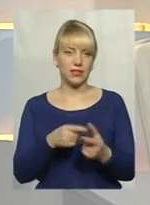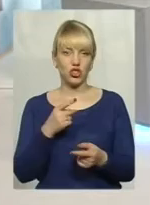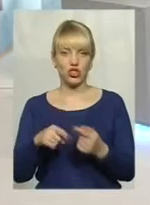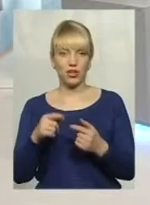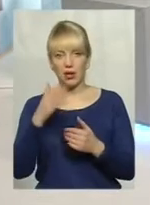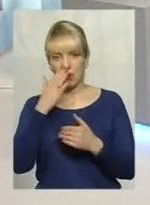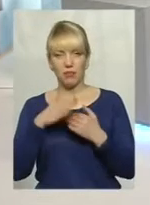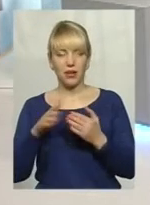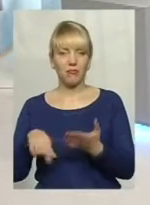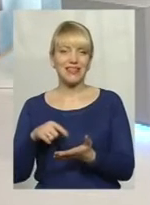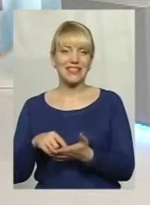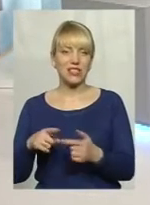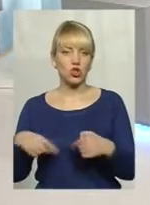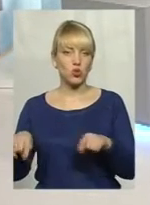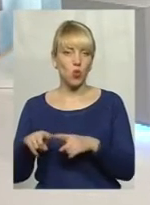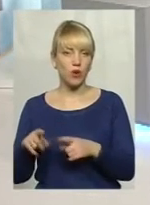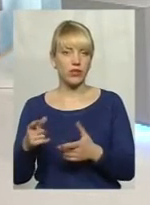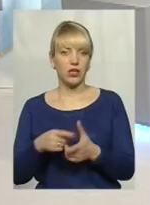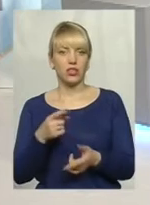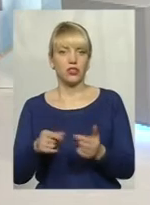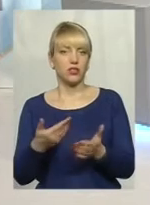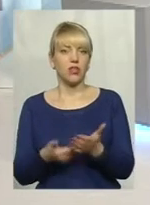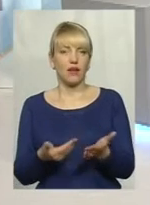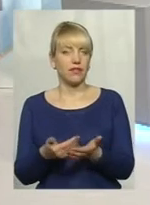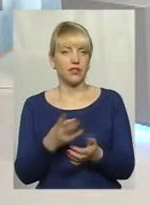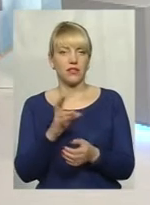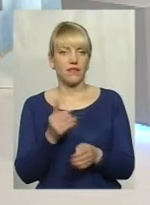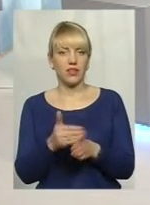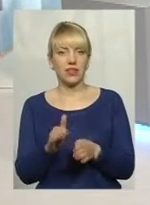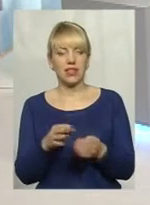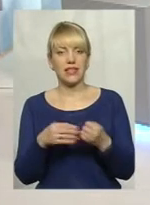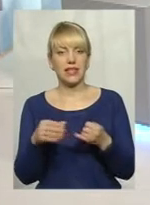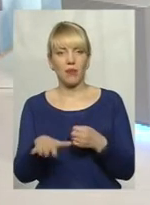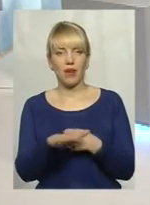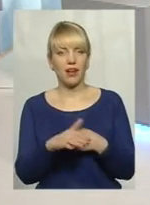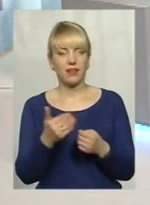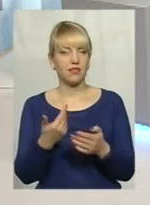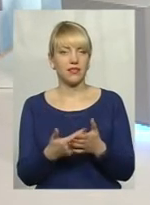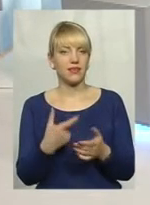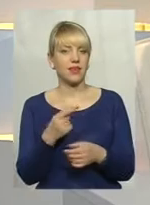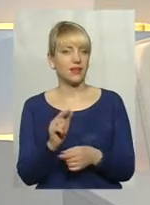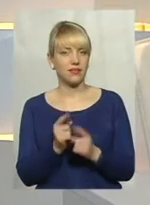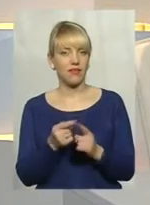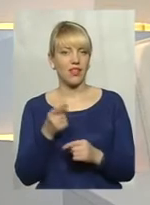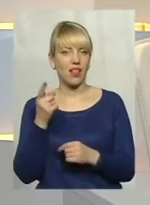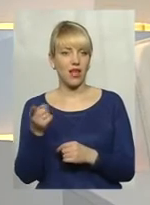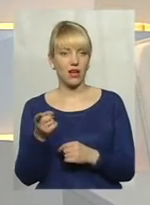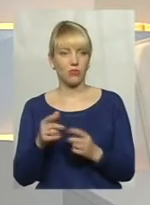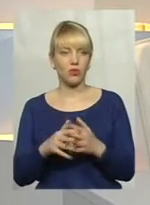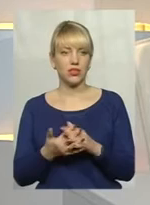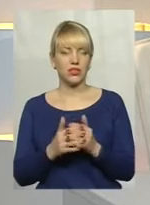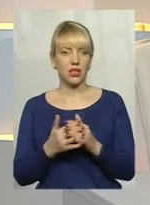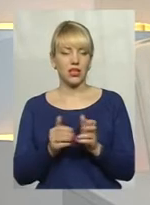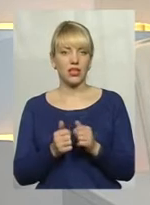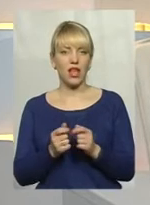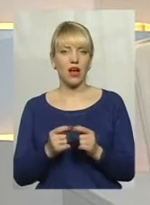міській зоні, чи навіть за виділення земельної ділянки десь в далекому селі на